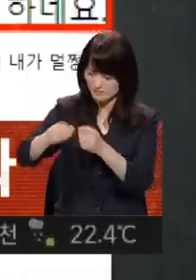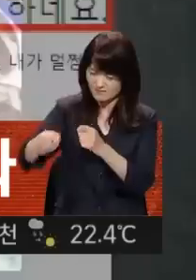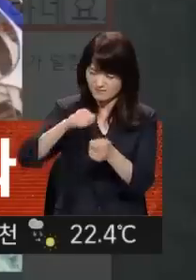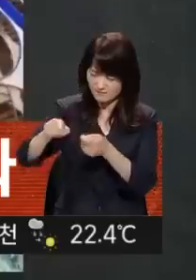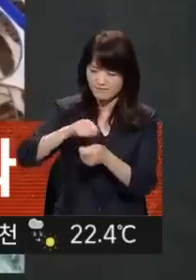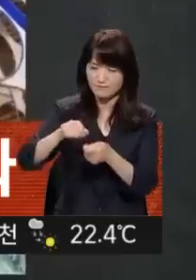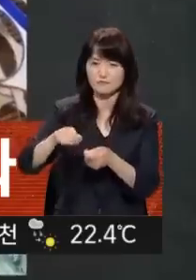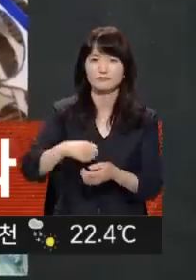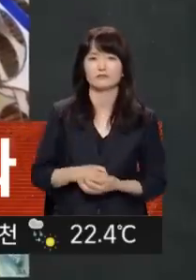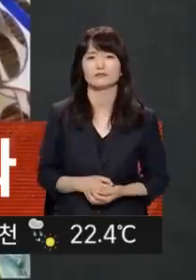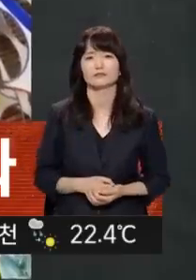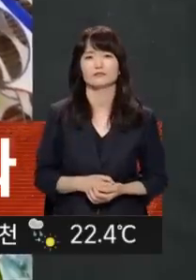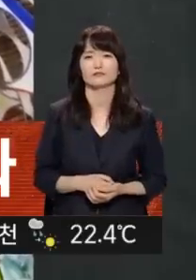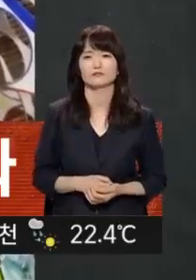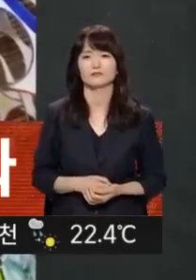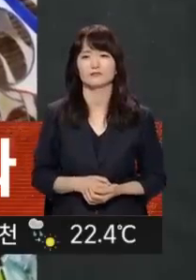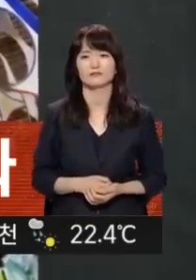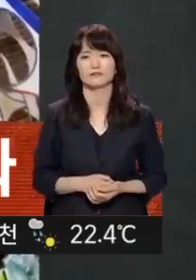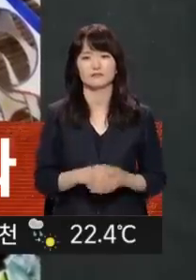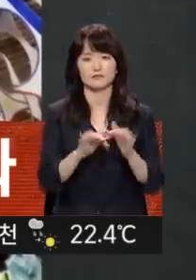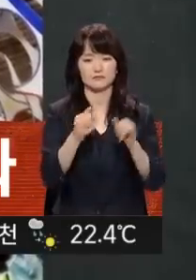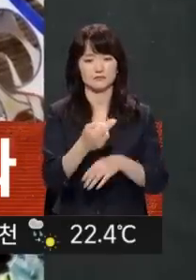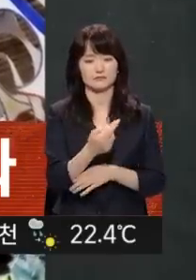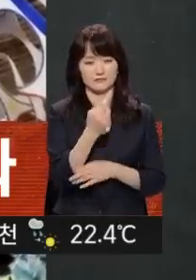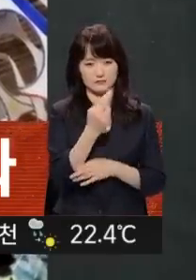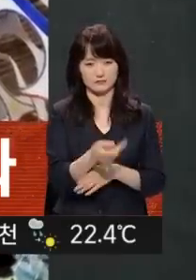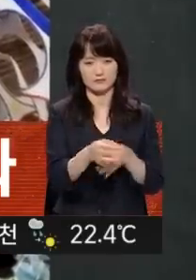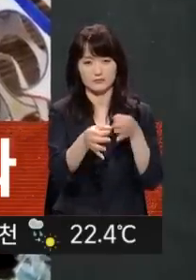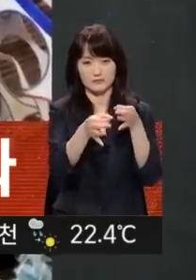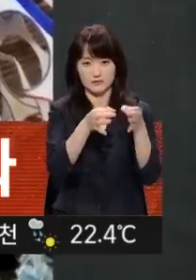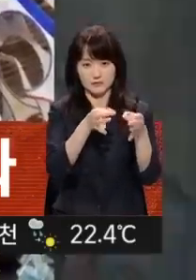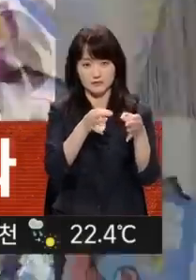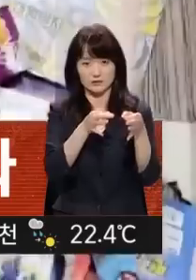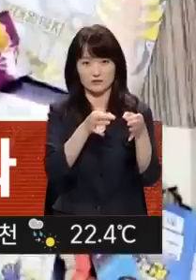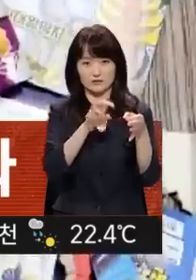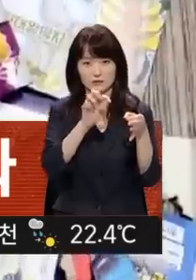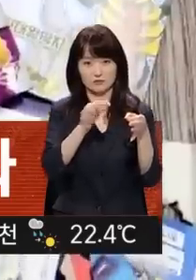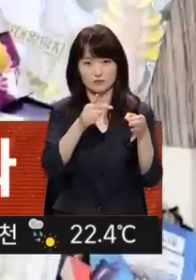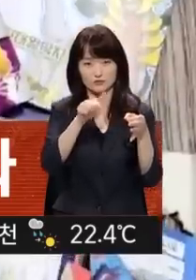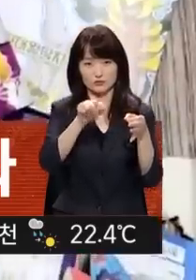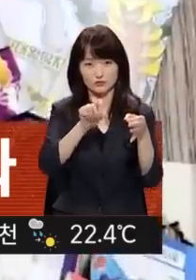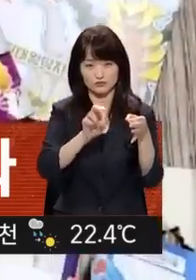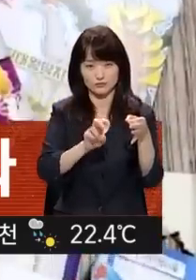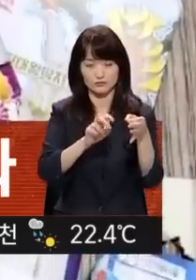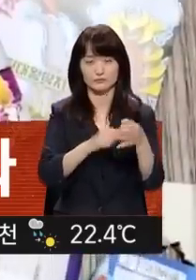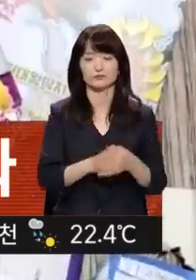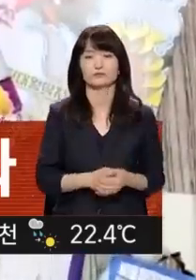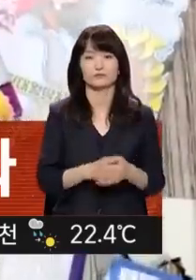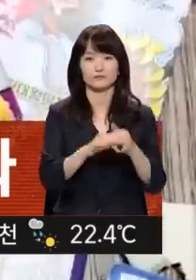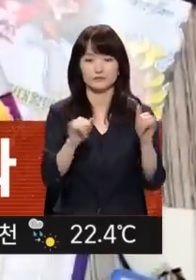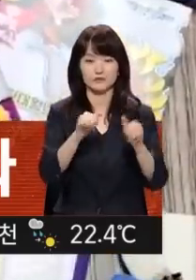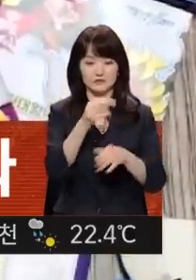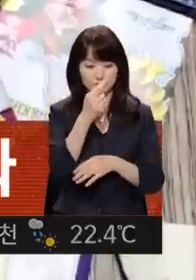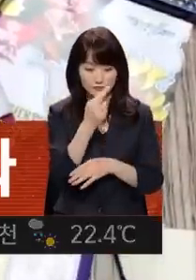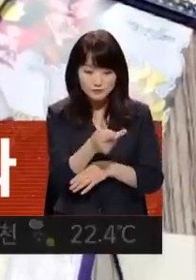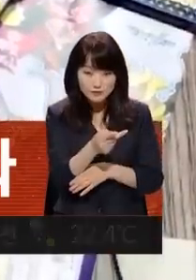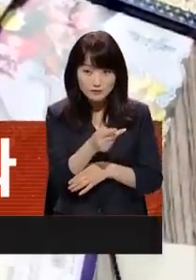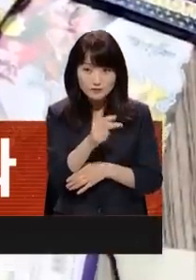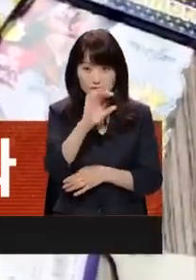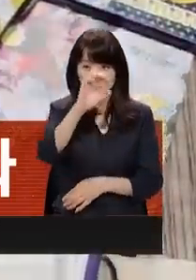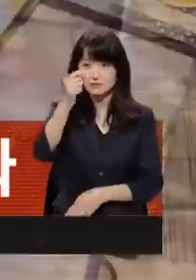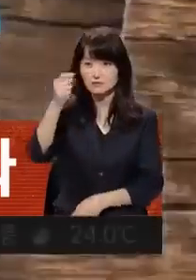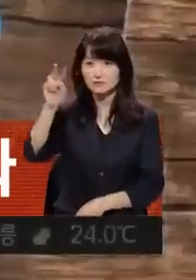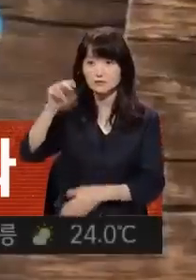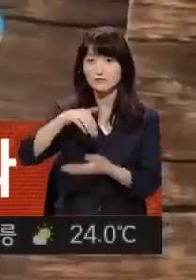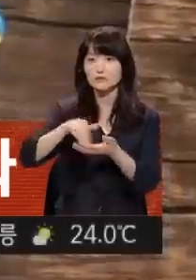세상에 자 무인 문구점이라고는 하지만요 직원만 사람만 없을 뿐이지 cctv가 저 매장 안에